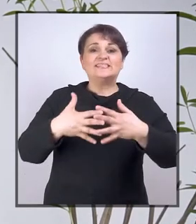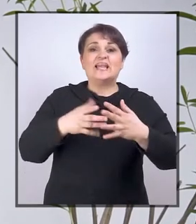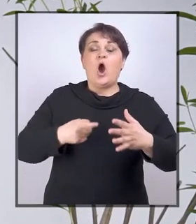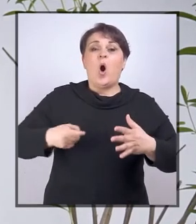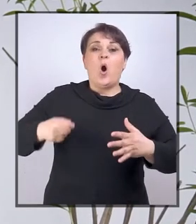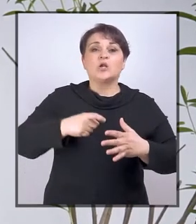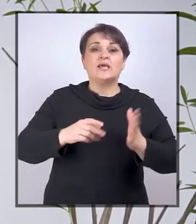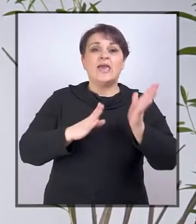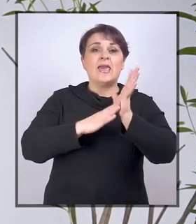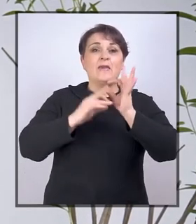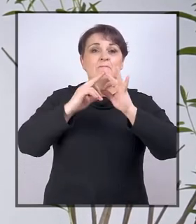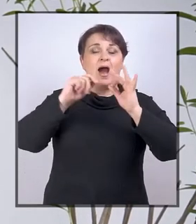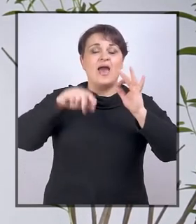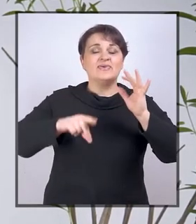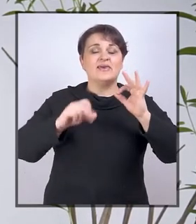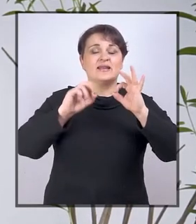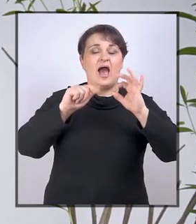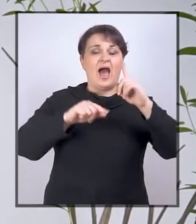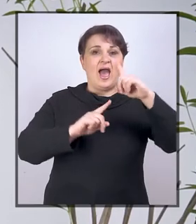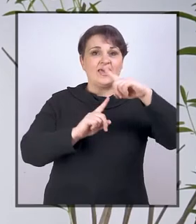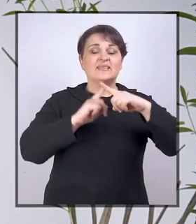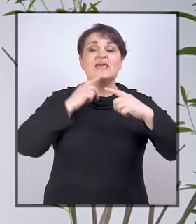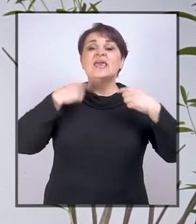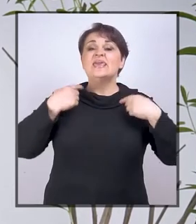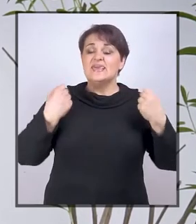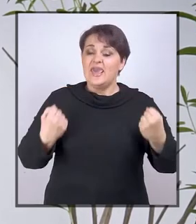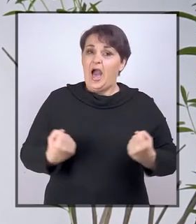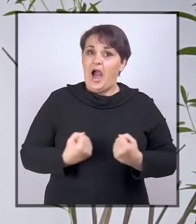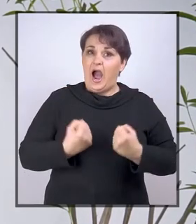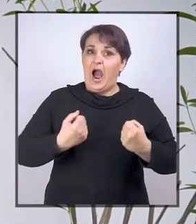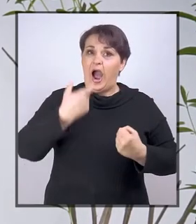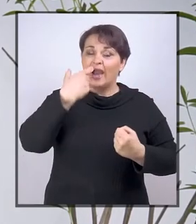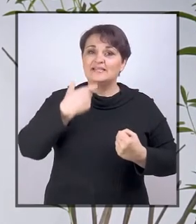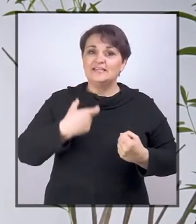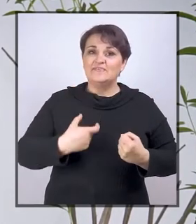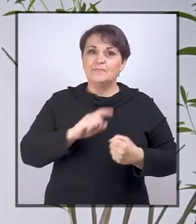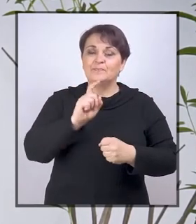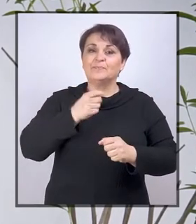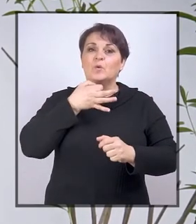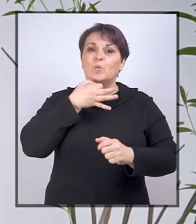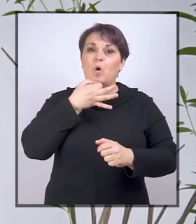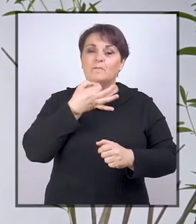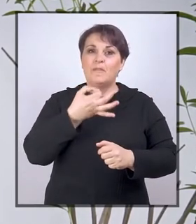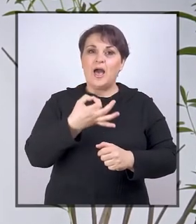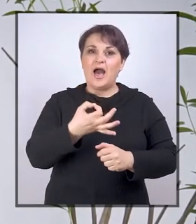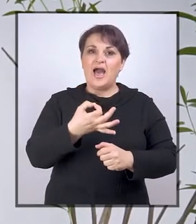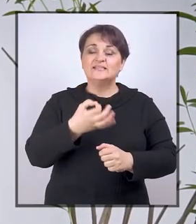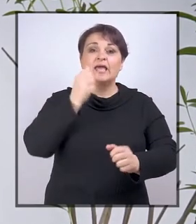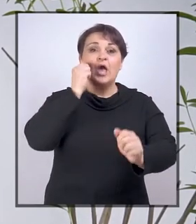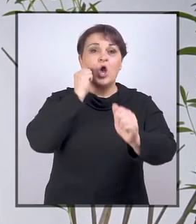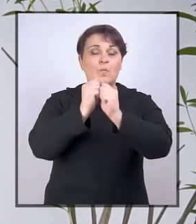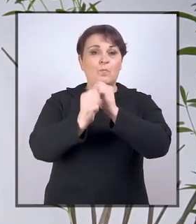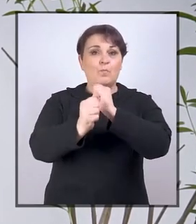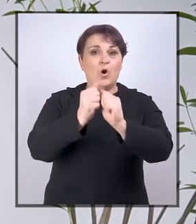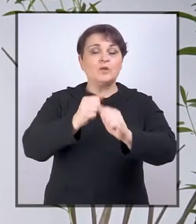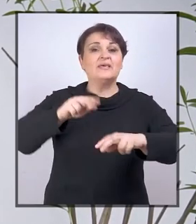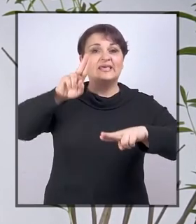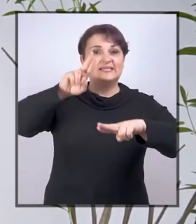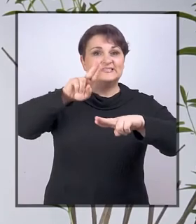sam saradnica organizacije My Right i aktivistkinja u oblasti